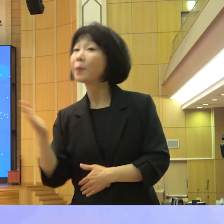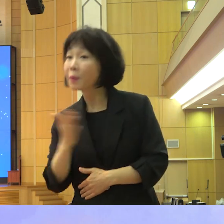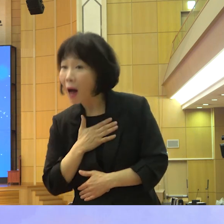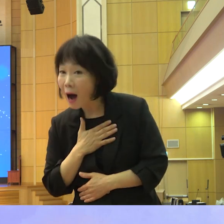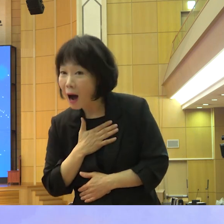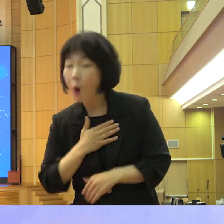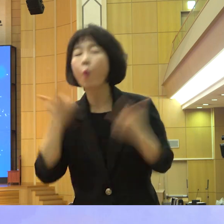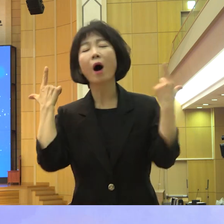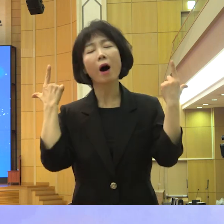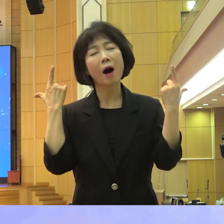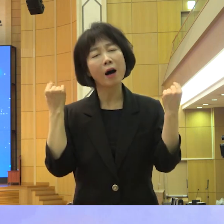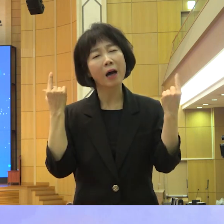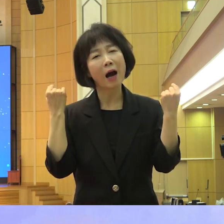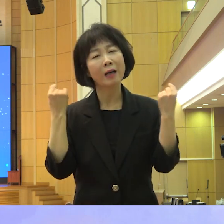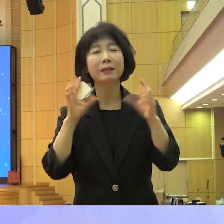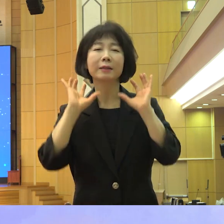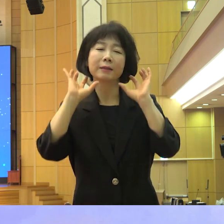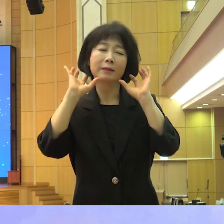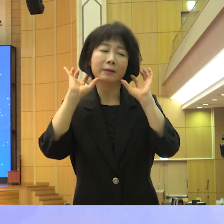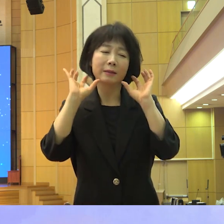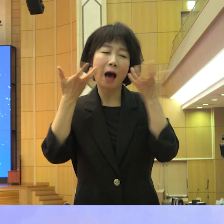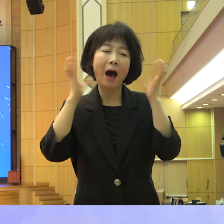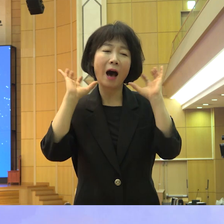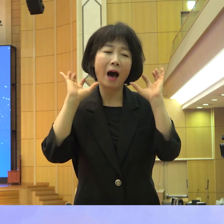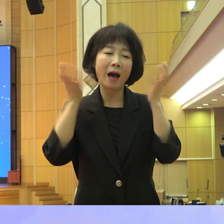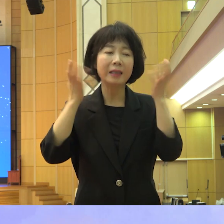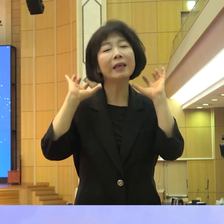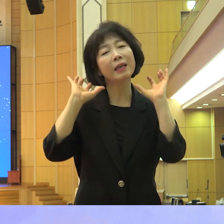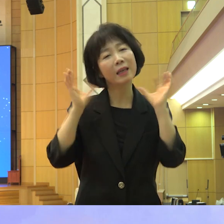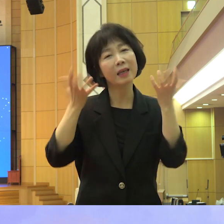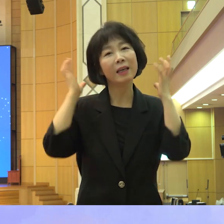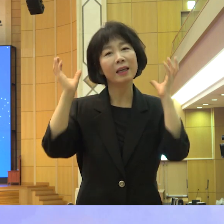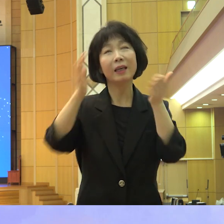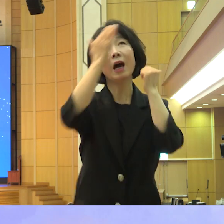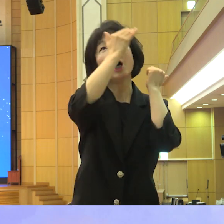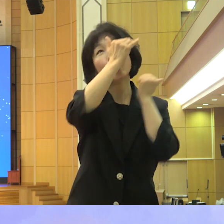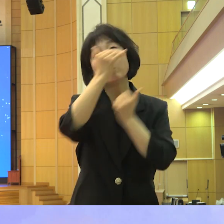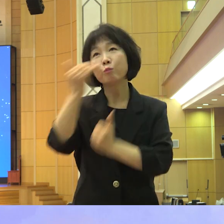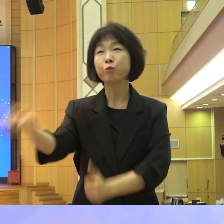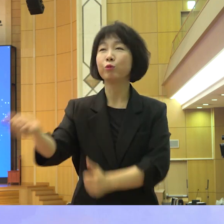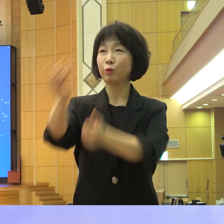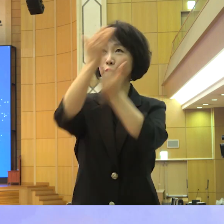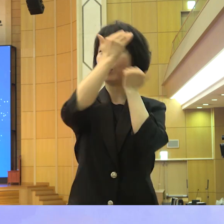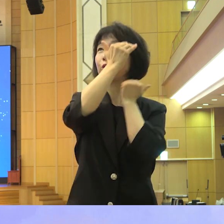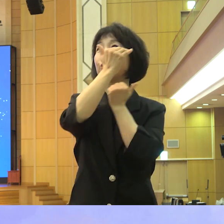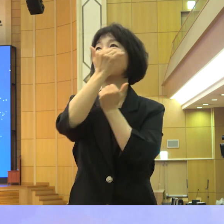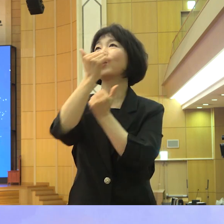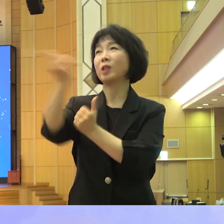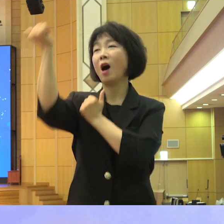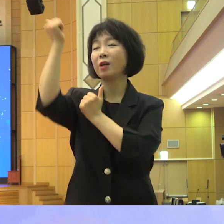기뻐요. 나와 같은 아이